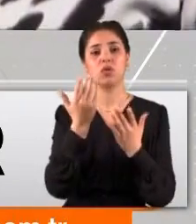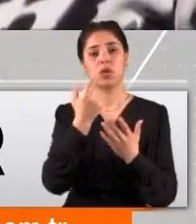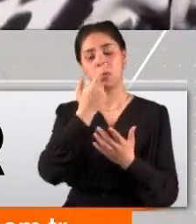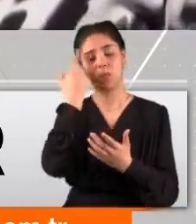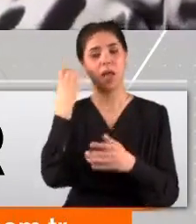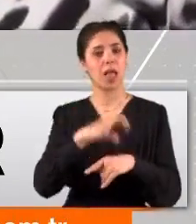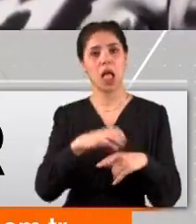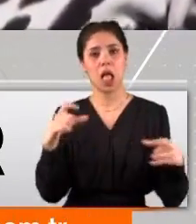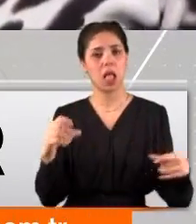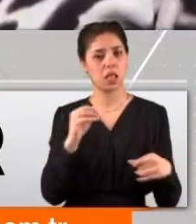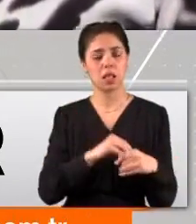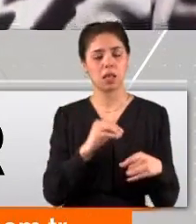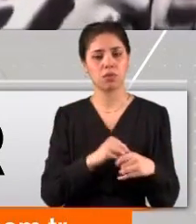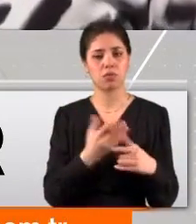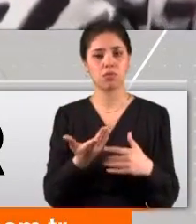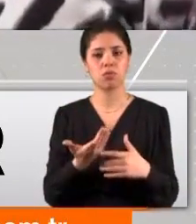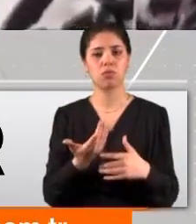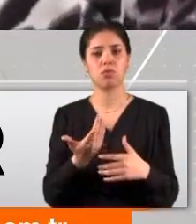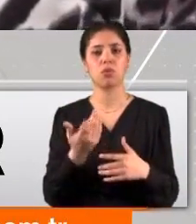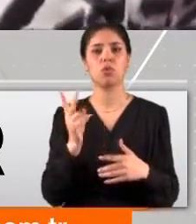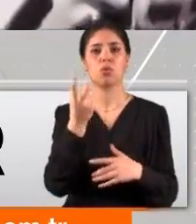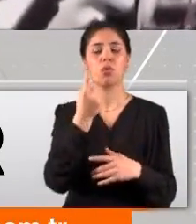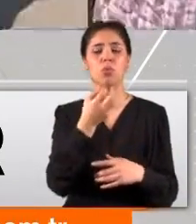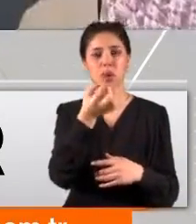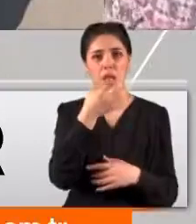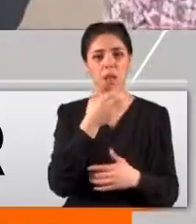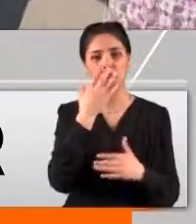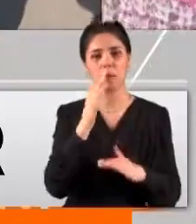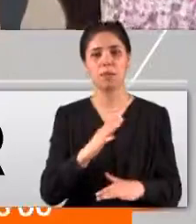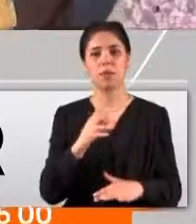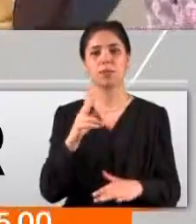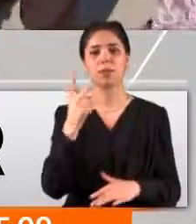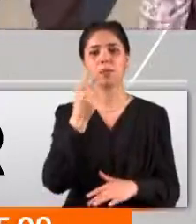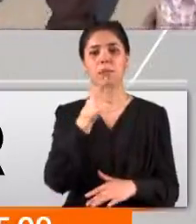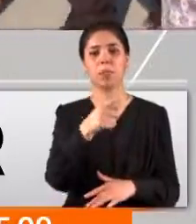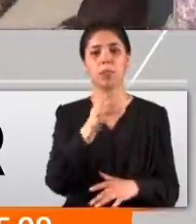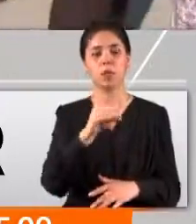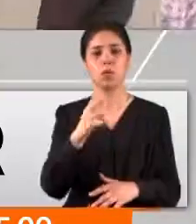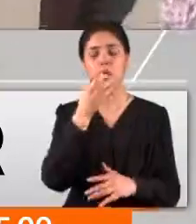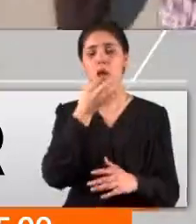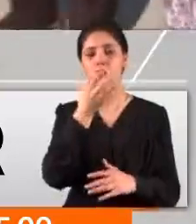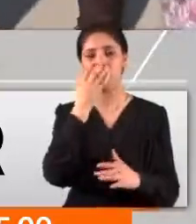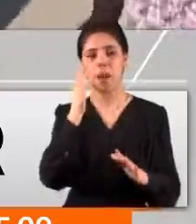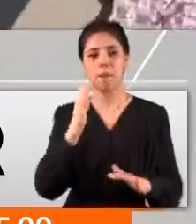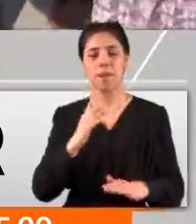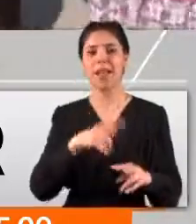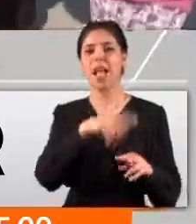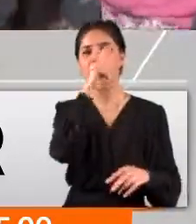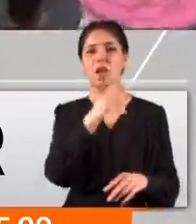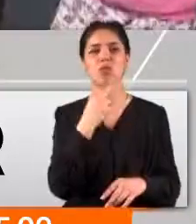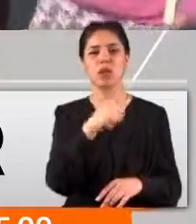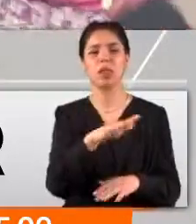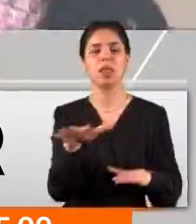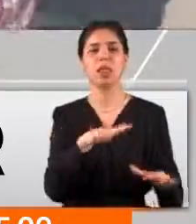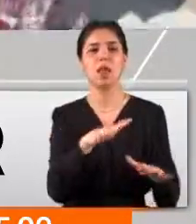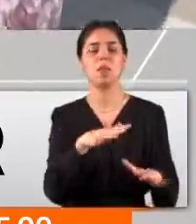Belki hastanedeler, bir yerlerdeler, biz inşallah sürpriz yaparlar diye biliyoruz. Eltisi ve çocuklarından haber bekleyen Ayşe Cansoy depremi yara